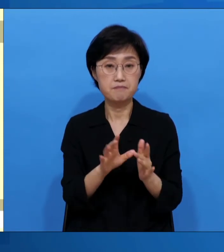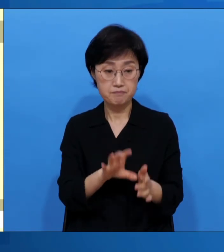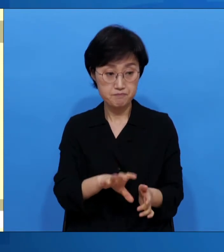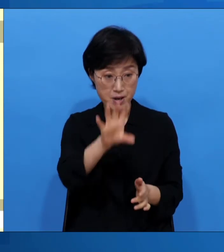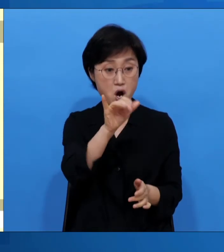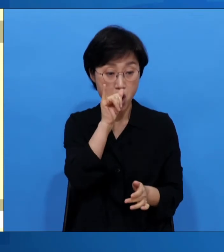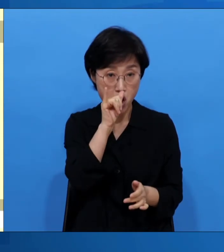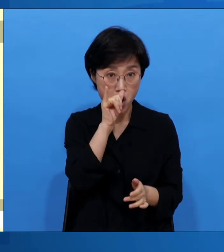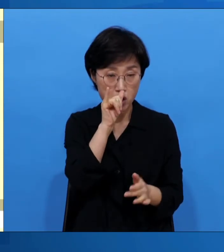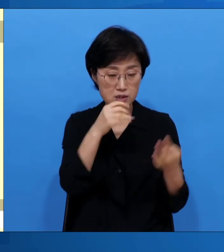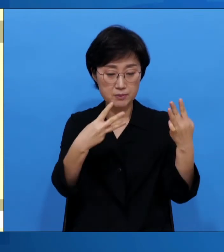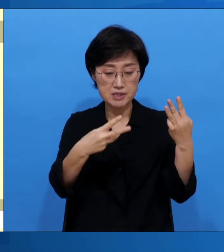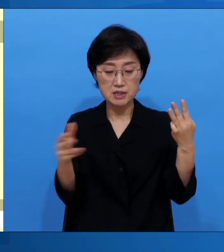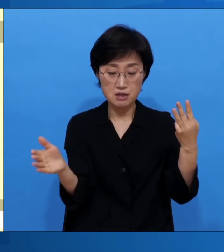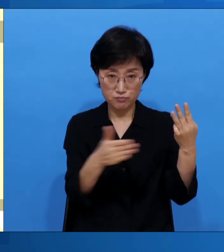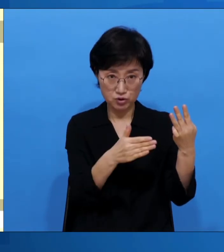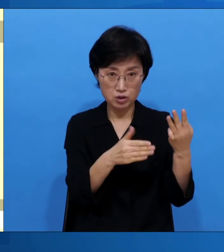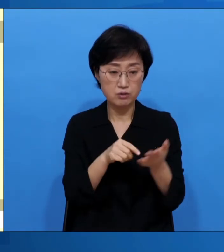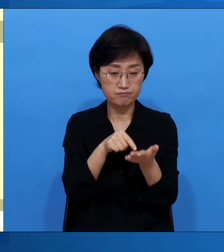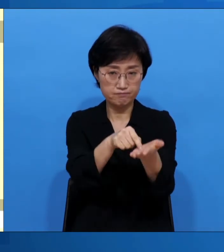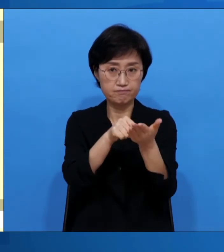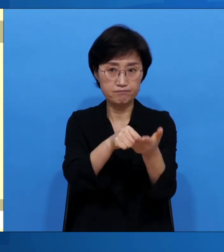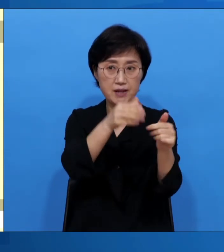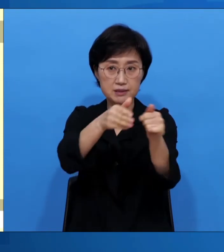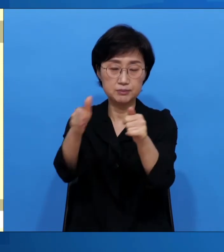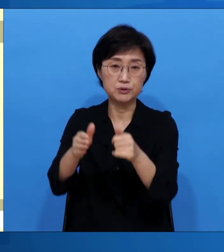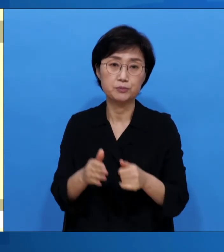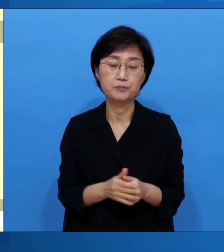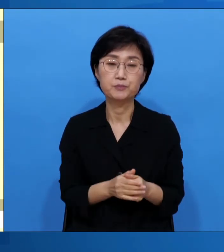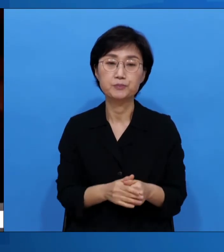wea.kr에서 7일부터 16일까지 등록받습니다.